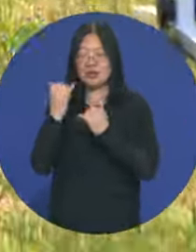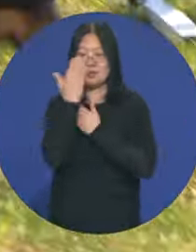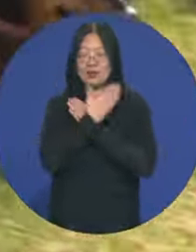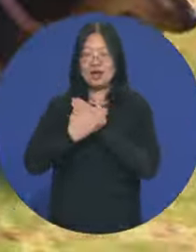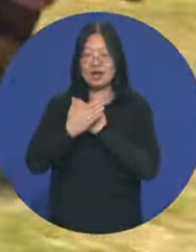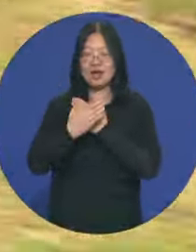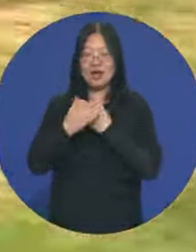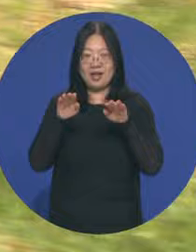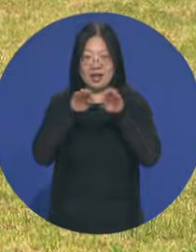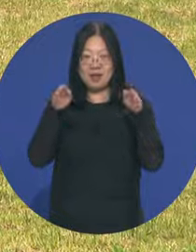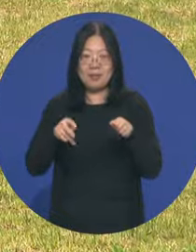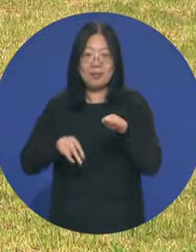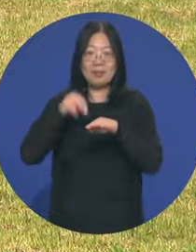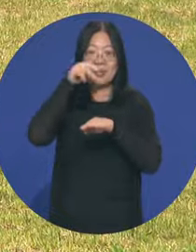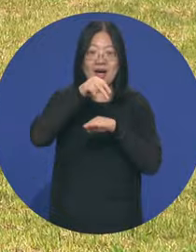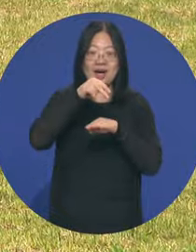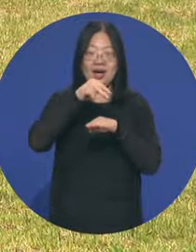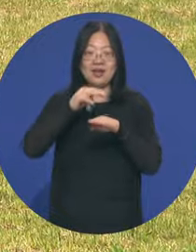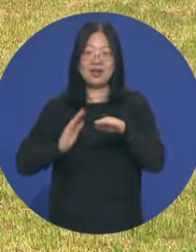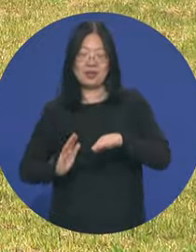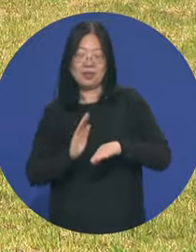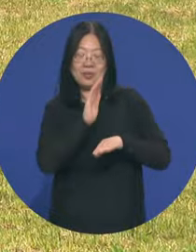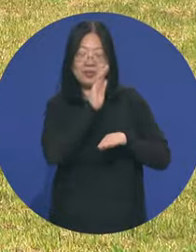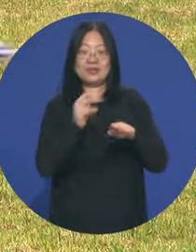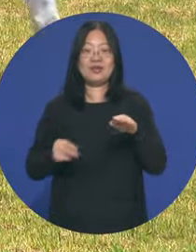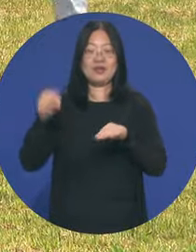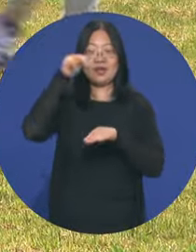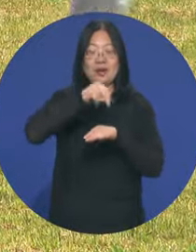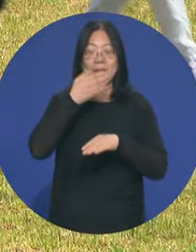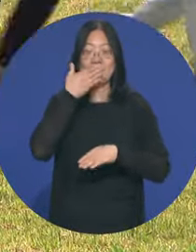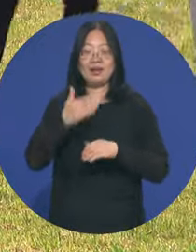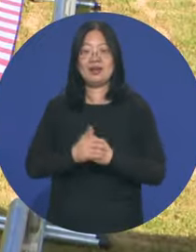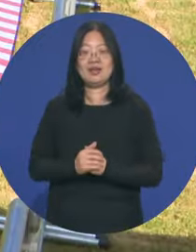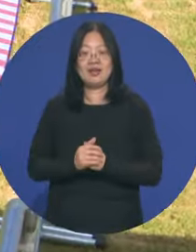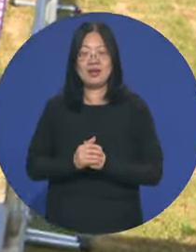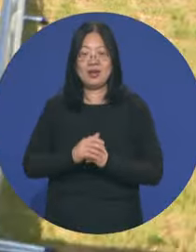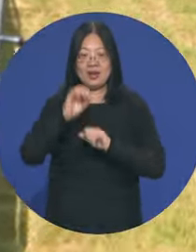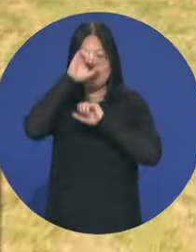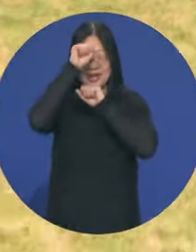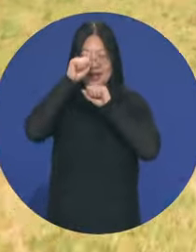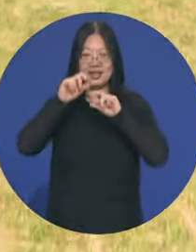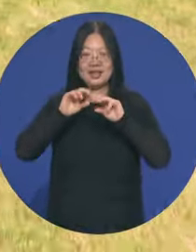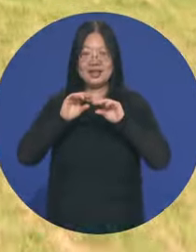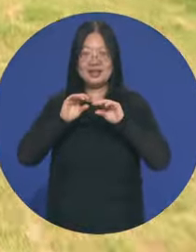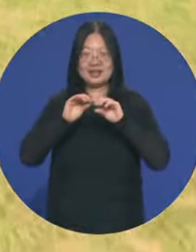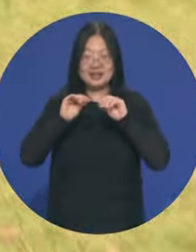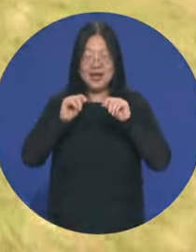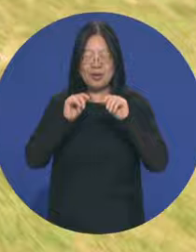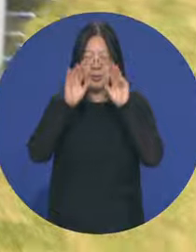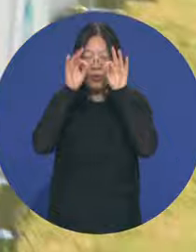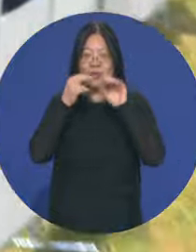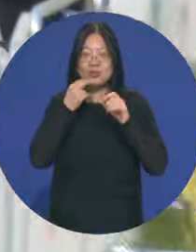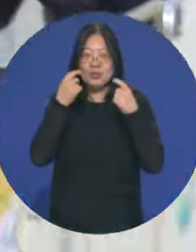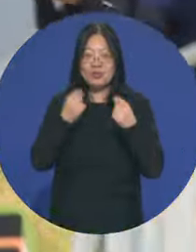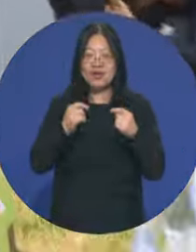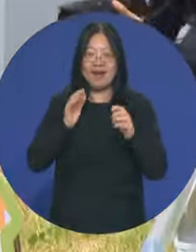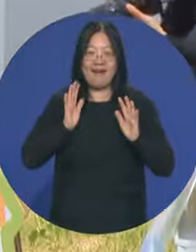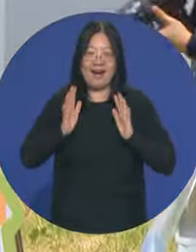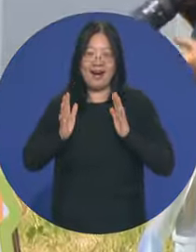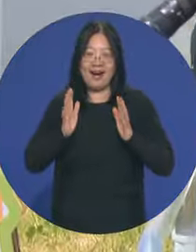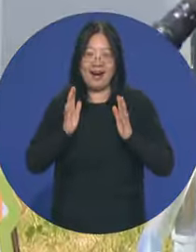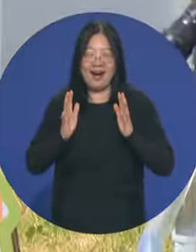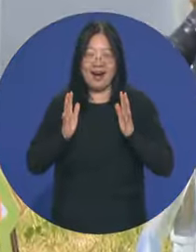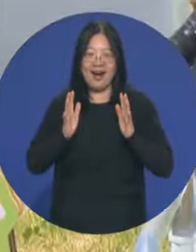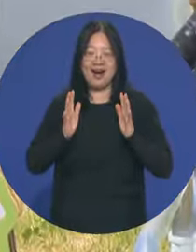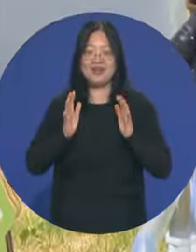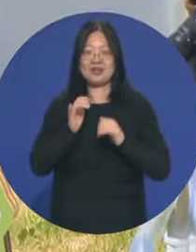허들을 가볍게 뛰어넘고 가파른 오르막길도 거뜬합니다. 발이 땅에 닿지 않을 정도로 쏜살같이 보호자를